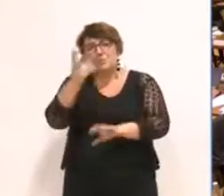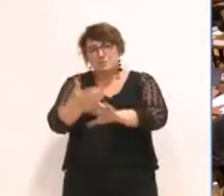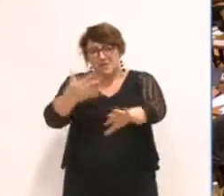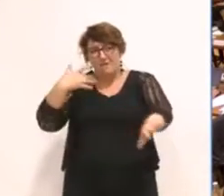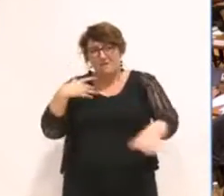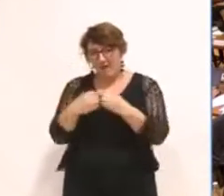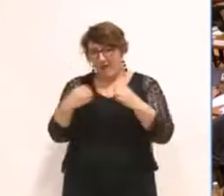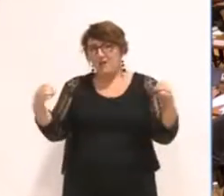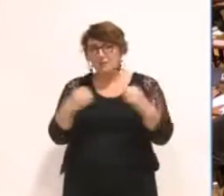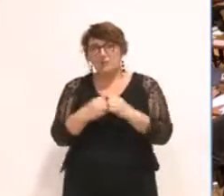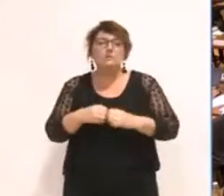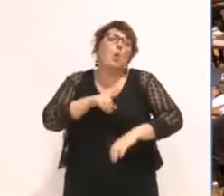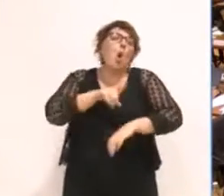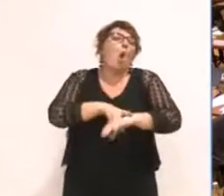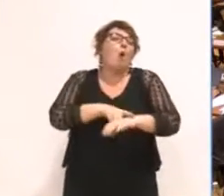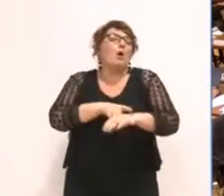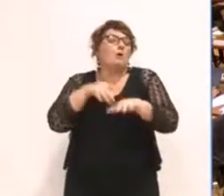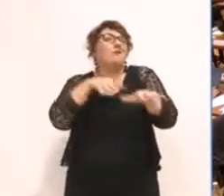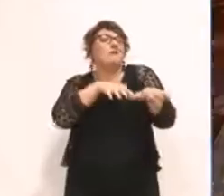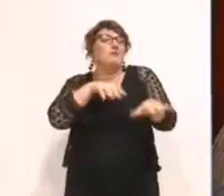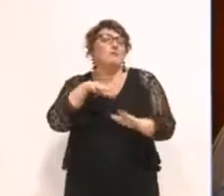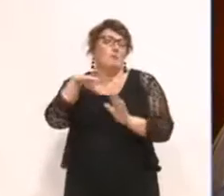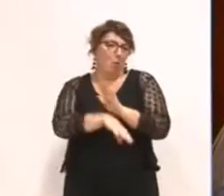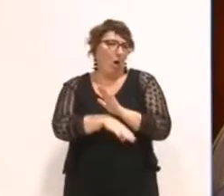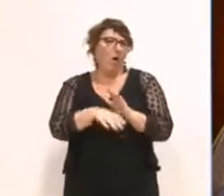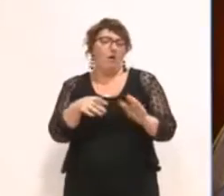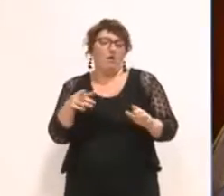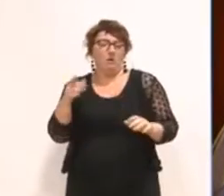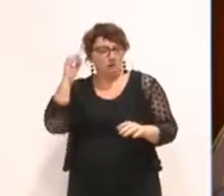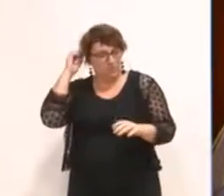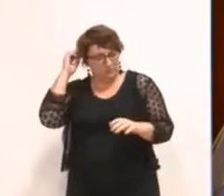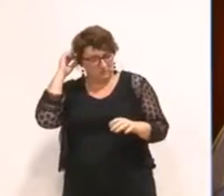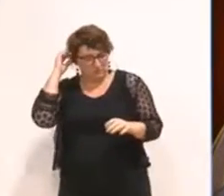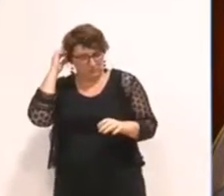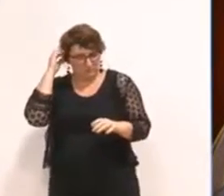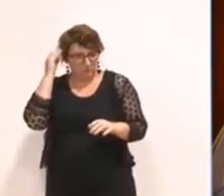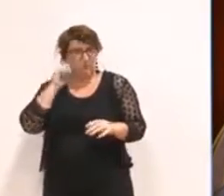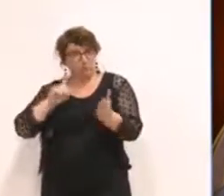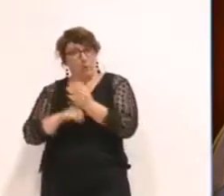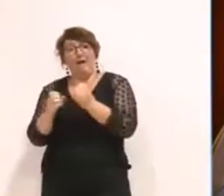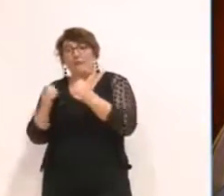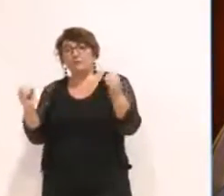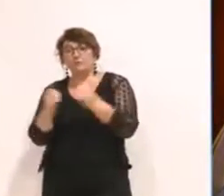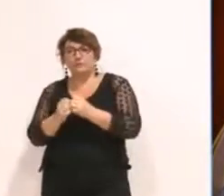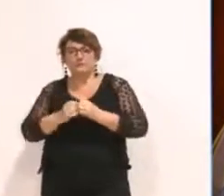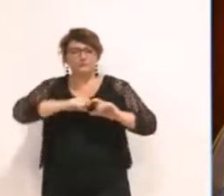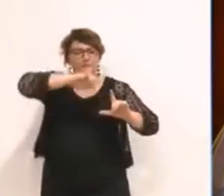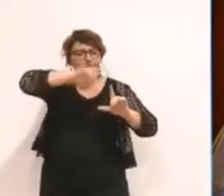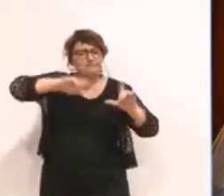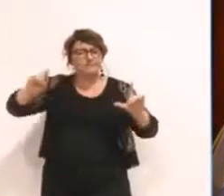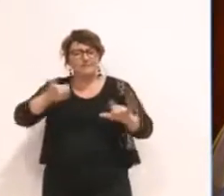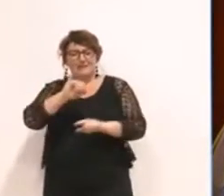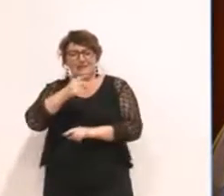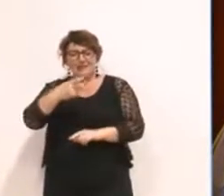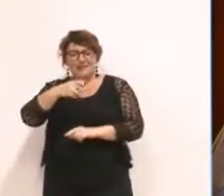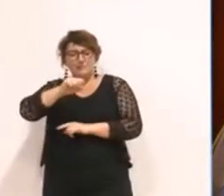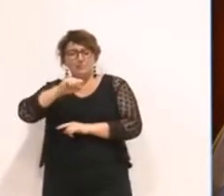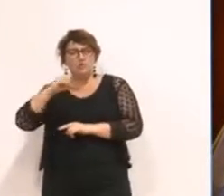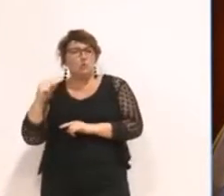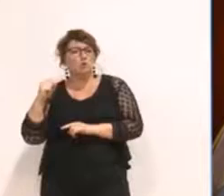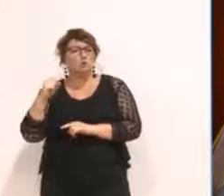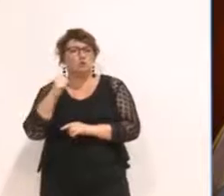la gratuité en dehors des heures de pointe. Le 11e baromètre Ipsos Secours Populaire, paru le 14